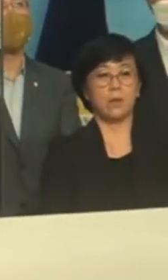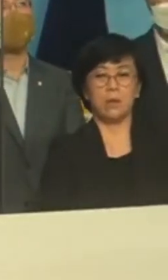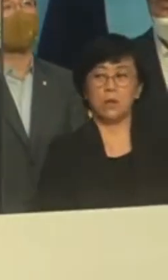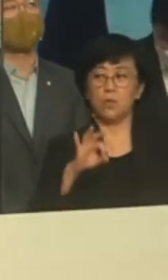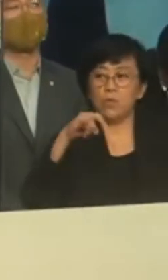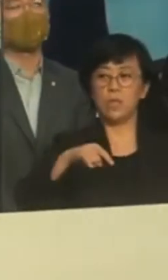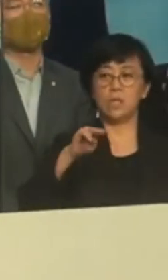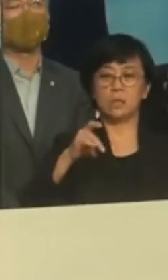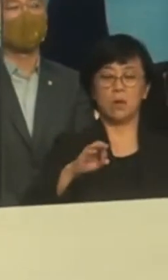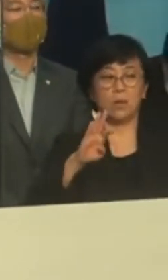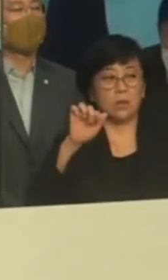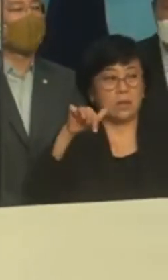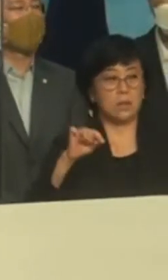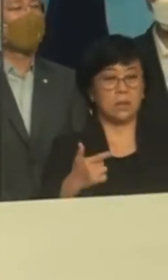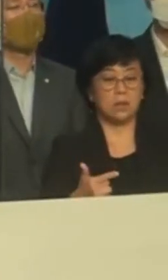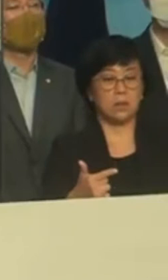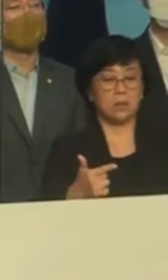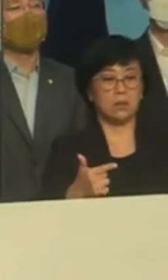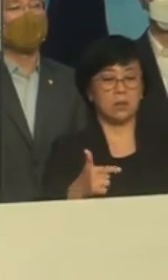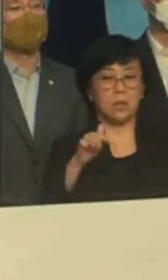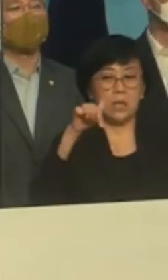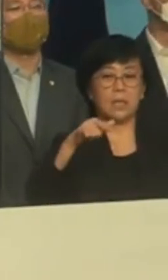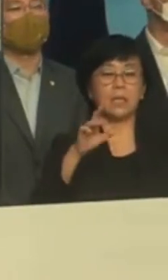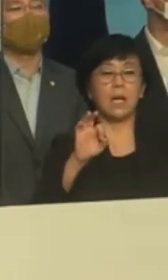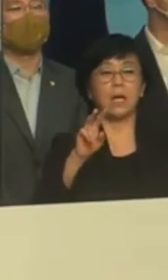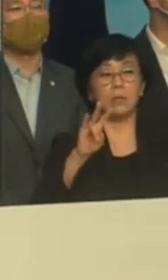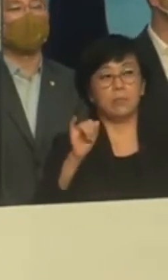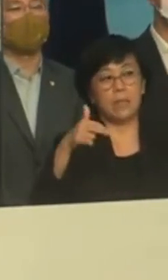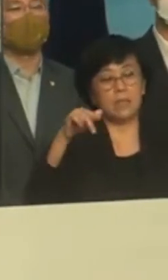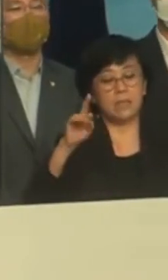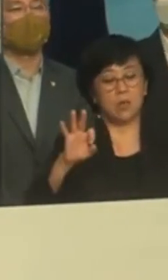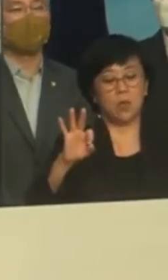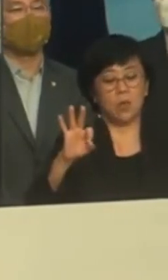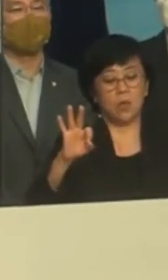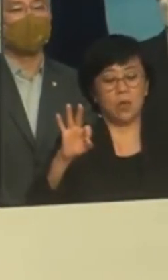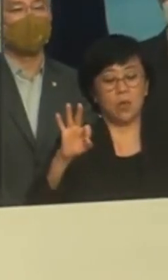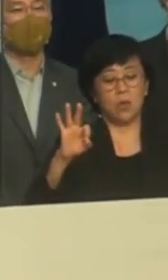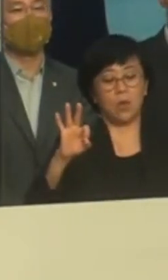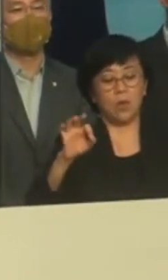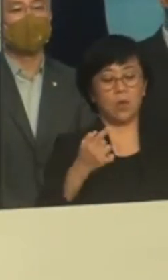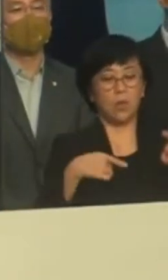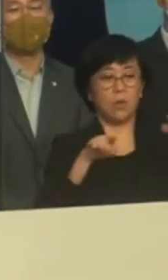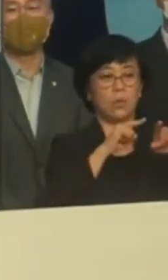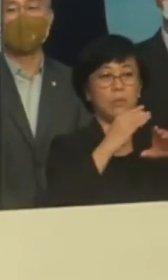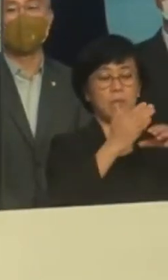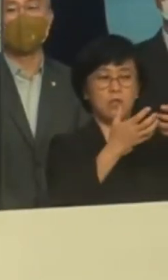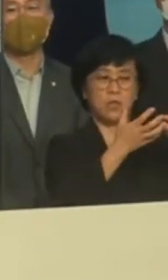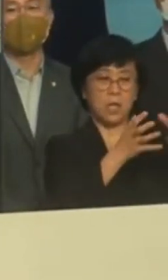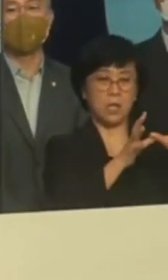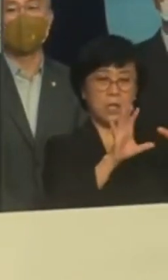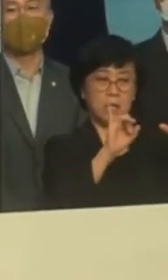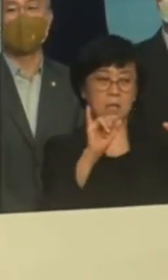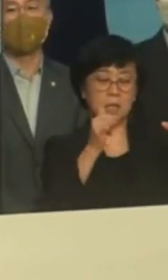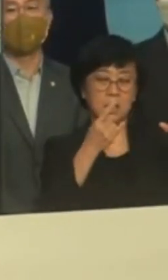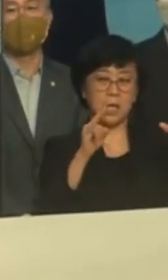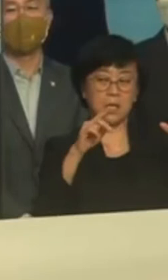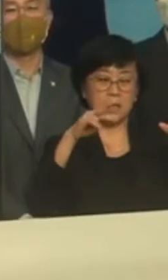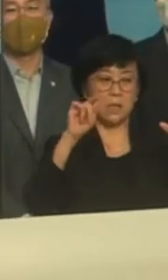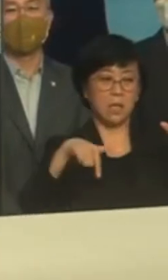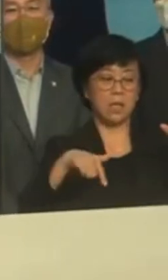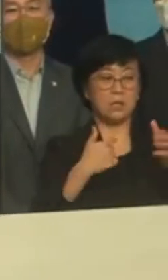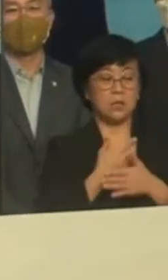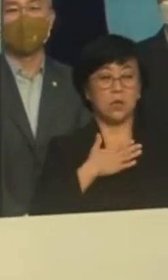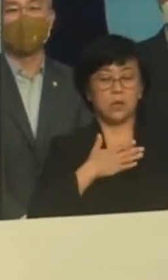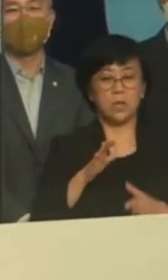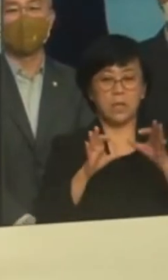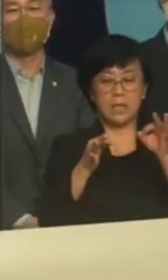의원님 오셨습니다. 열린민주당의 강민정 의원님 오셨습니다. 더불어민주당의 이해식 의원님 오셨습니다. 저는